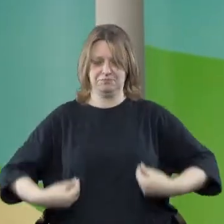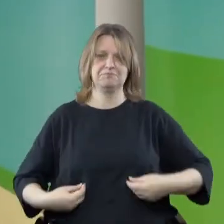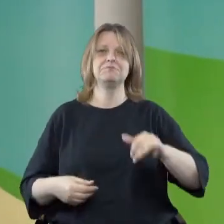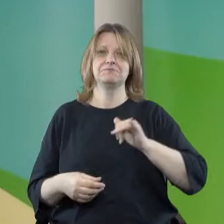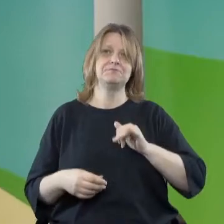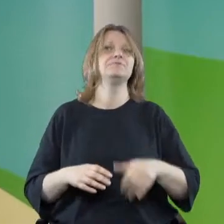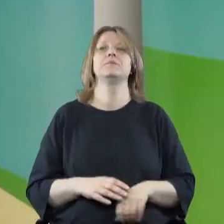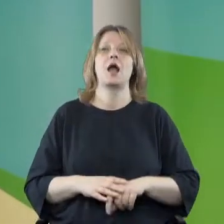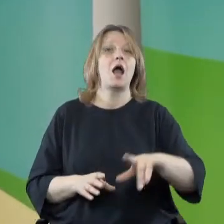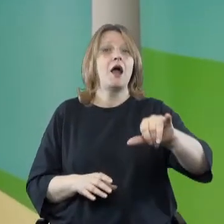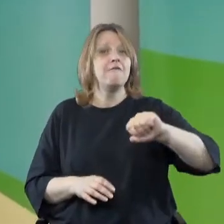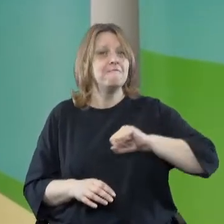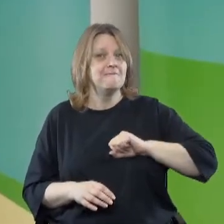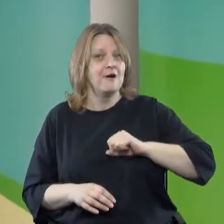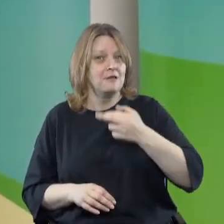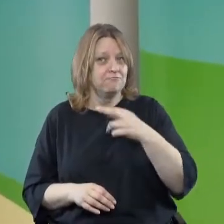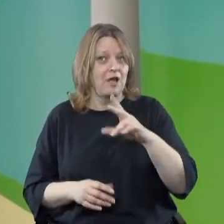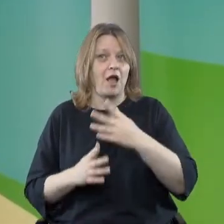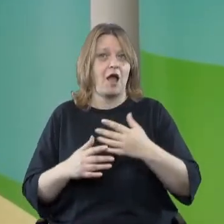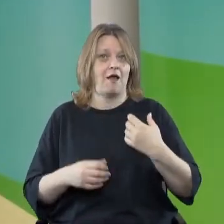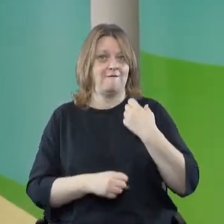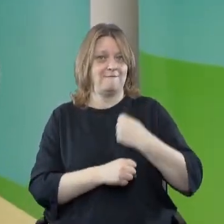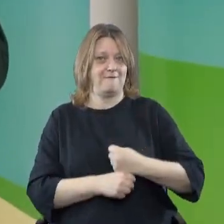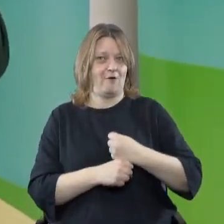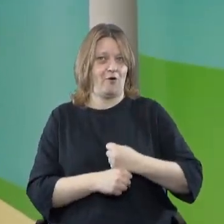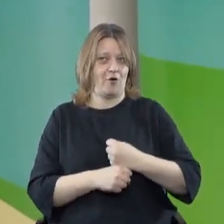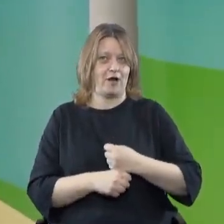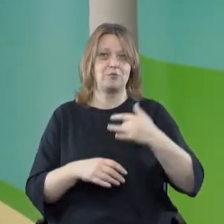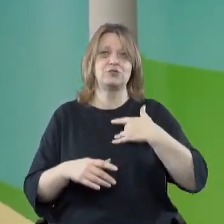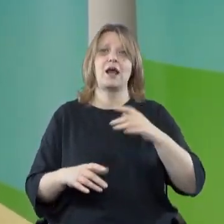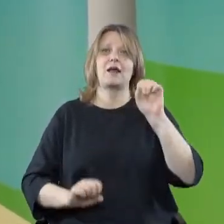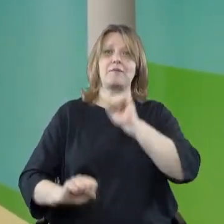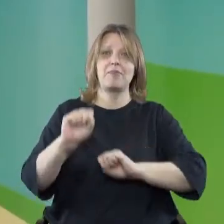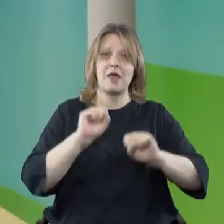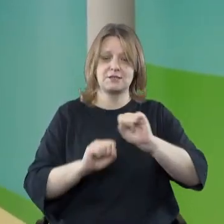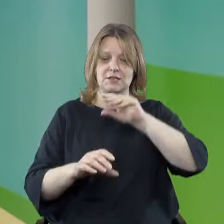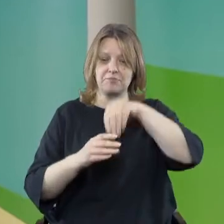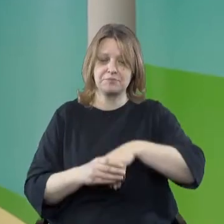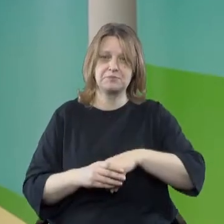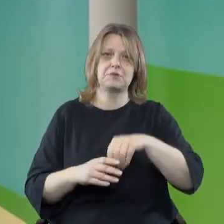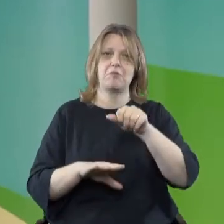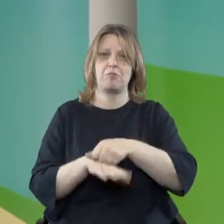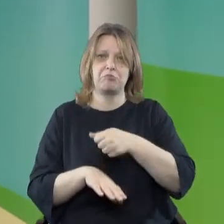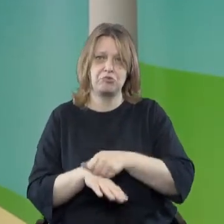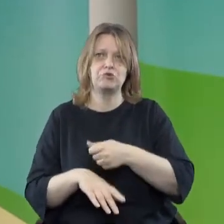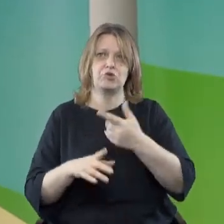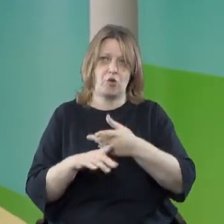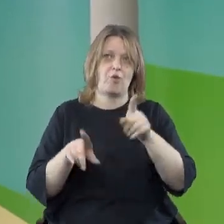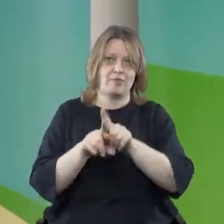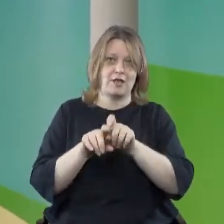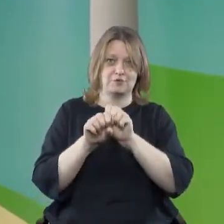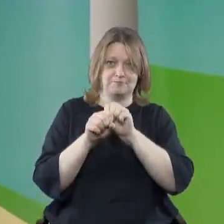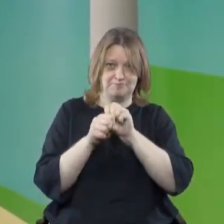fajny odblask to też, słuchajcie, worek. Można sobie strój na WF schować, czy buciki, tak? Taki worek i on też jest